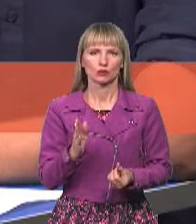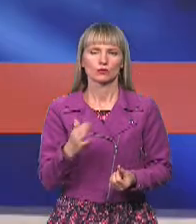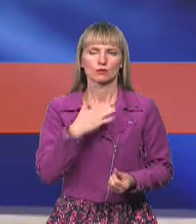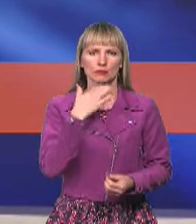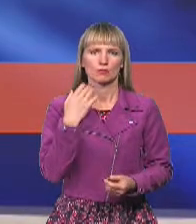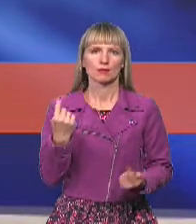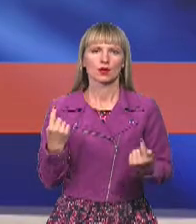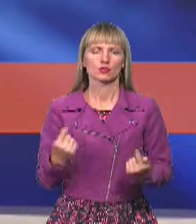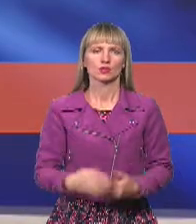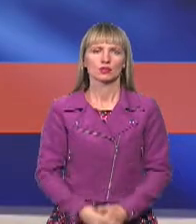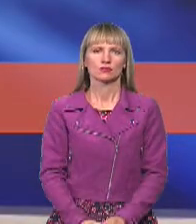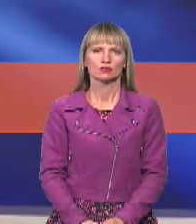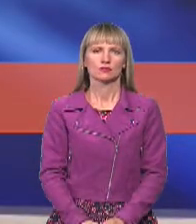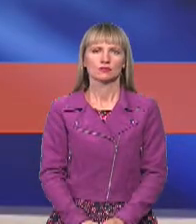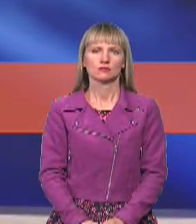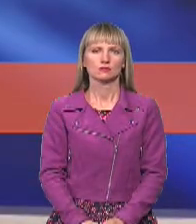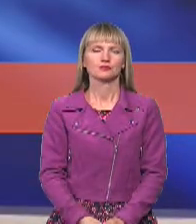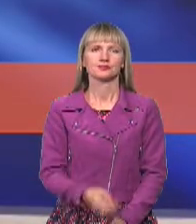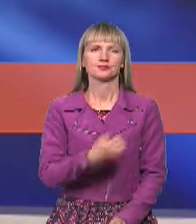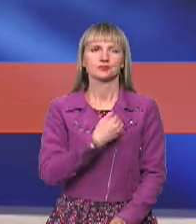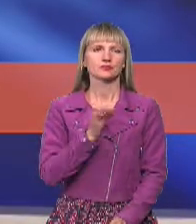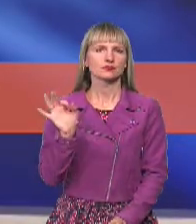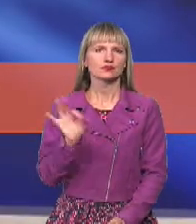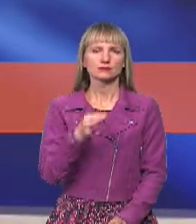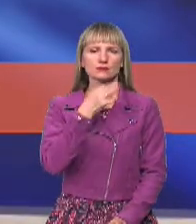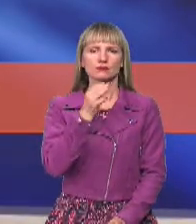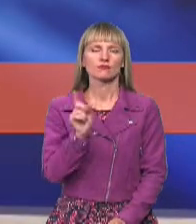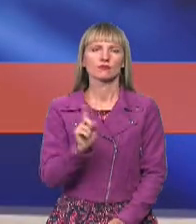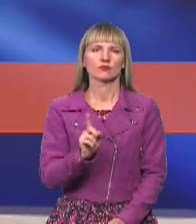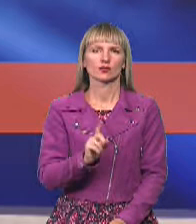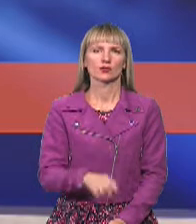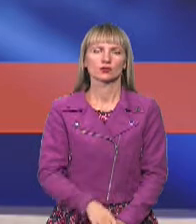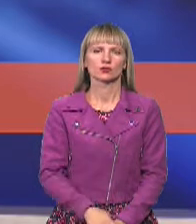внушительная. Но хочу сразу предупредить, что